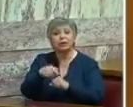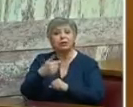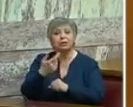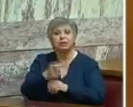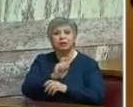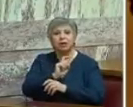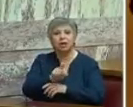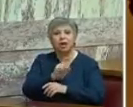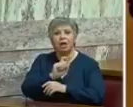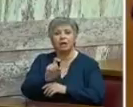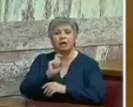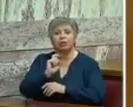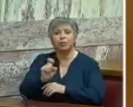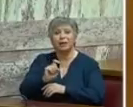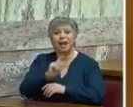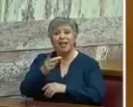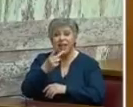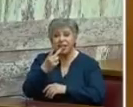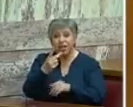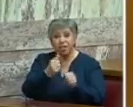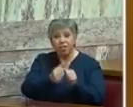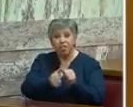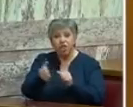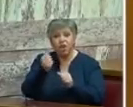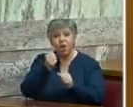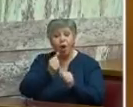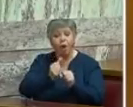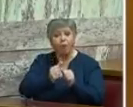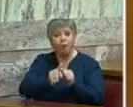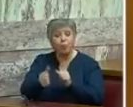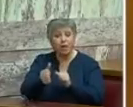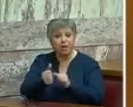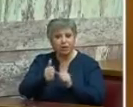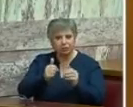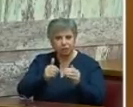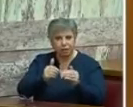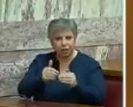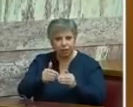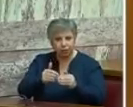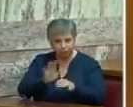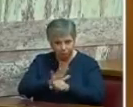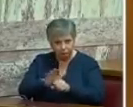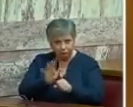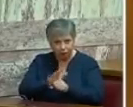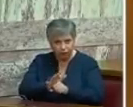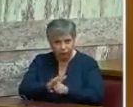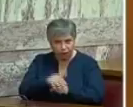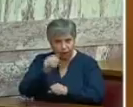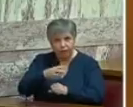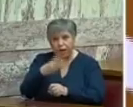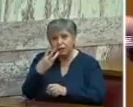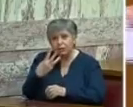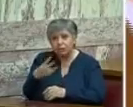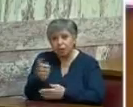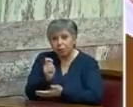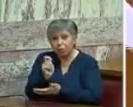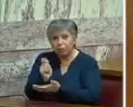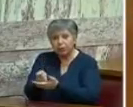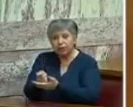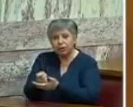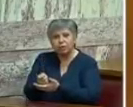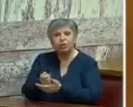Κυβέρνηση για τους επόμενους δύο μήνες, για να δώσει 300 από τα αποθεματικά, όχι από χρηματοδότηση από τους εταίρους, για να ξεπληρωθούν